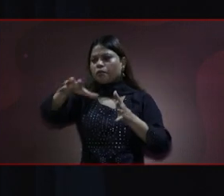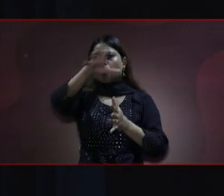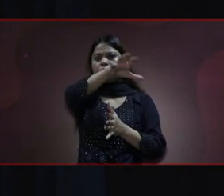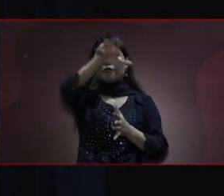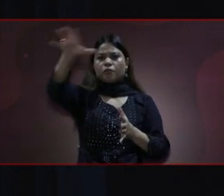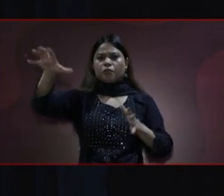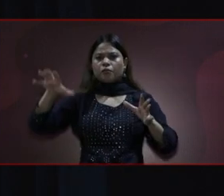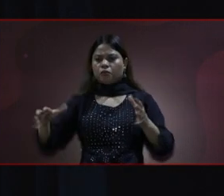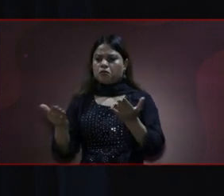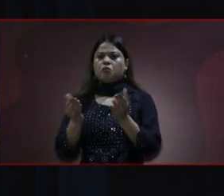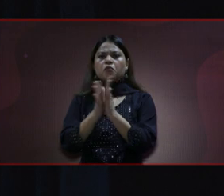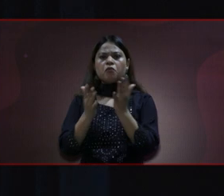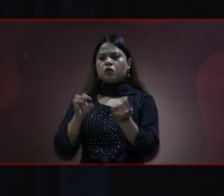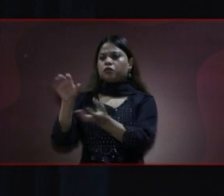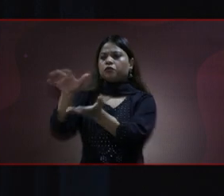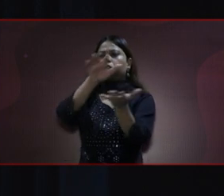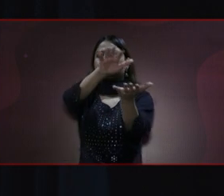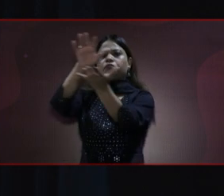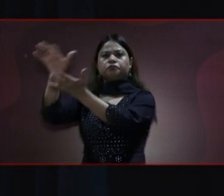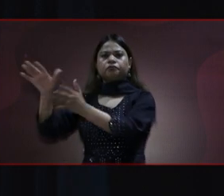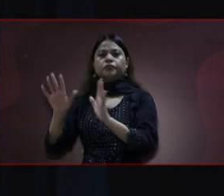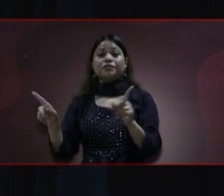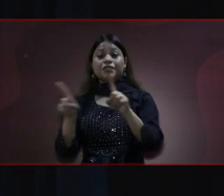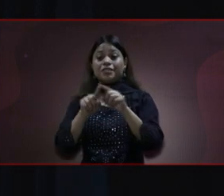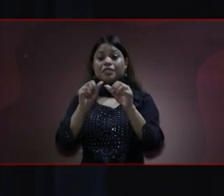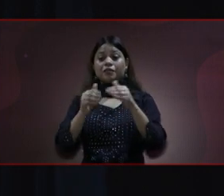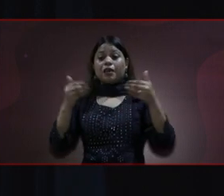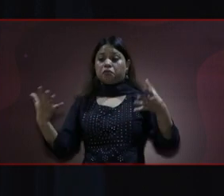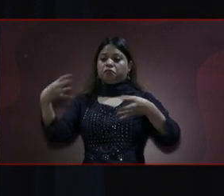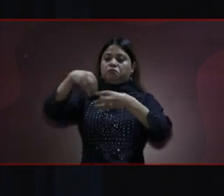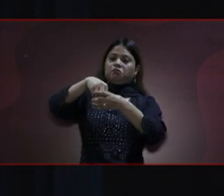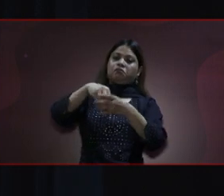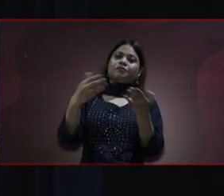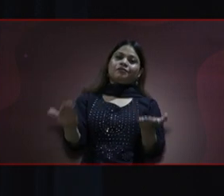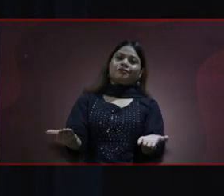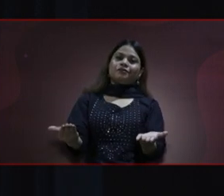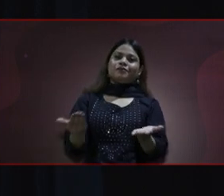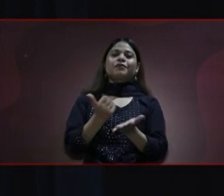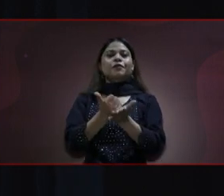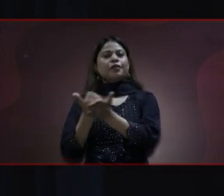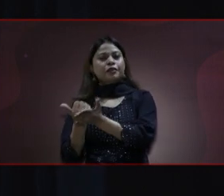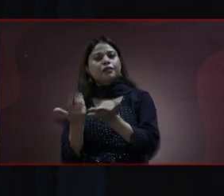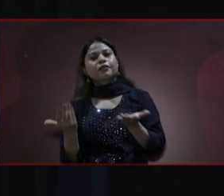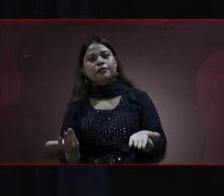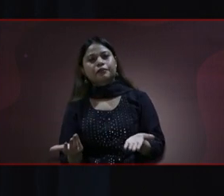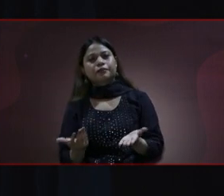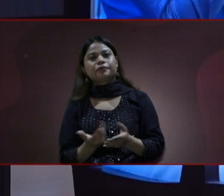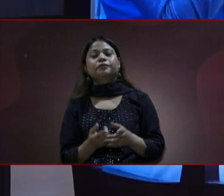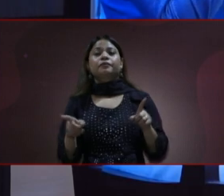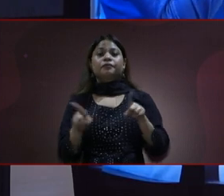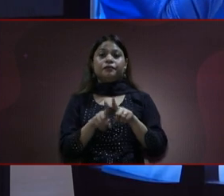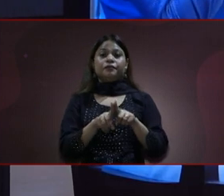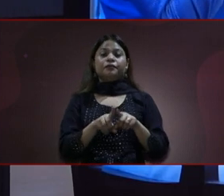उसके अलावा एक नया दुकान, आज मैं अमेजन को भी साधुवाद देता हूँ, उन्होंने आज एक NCERT के लिए